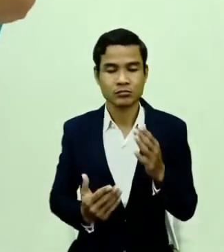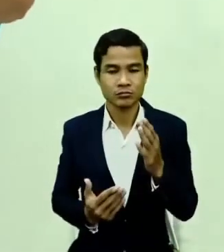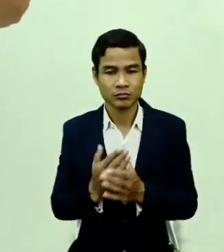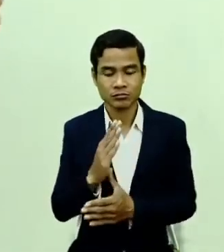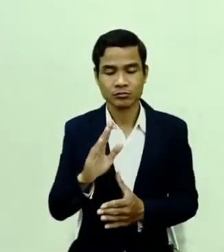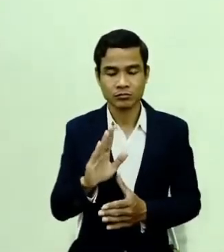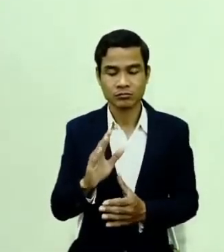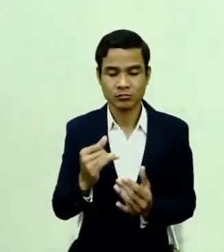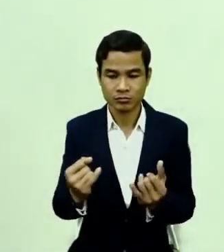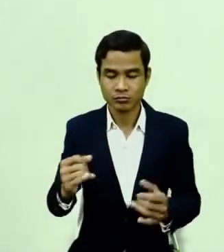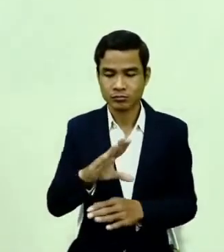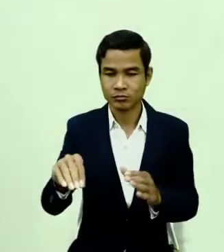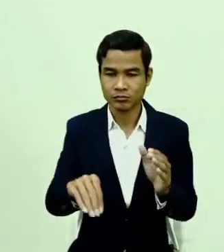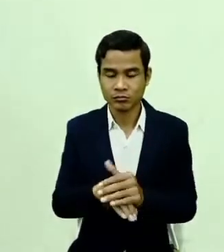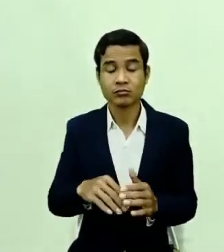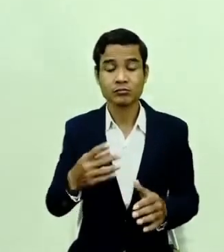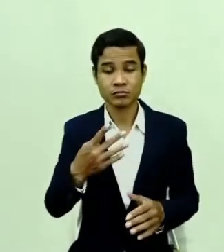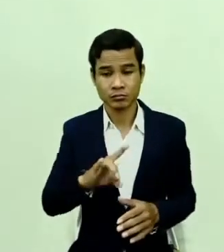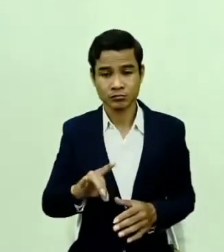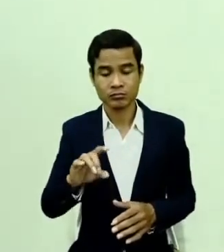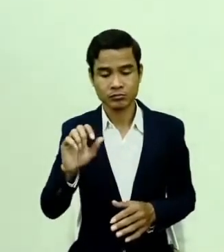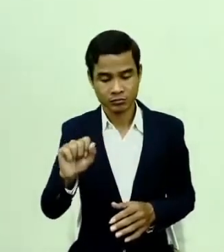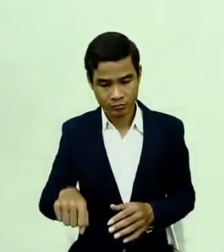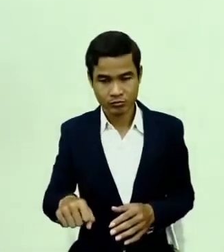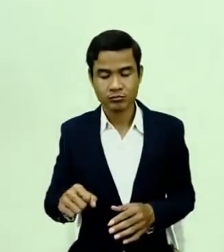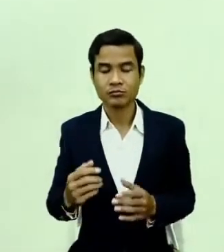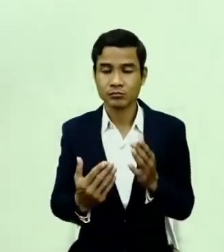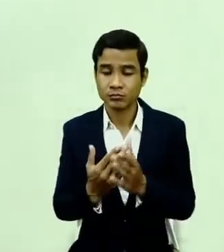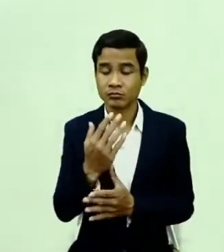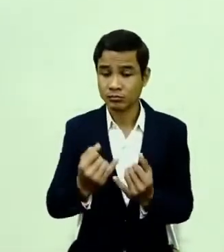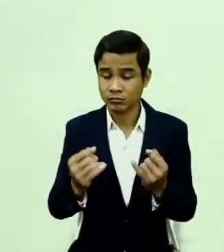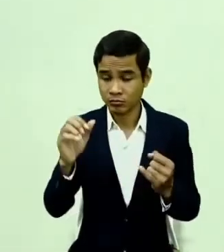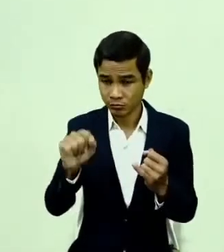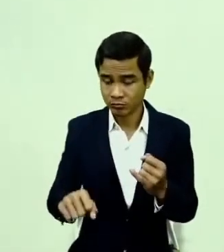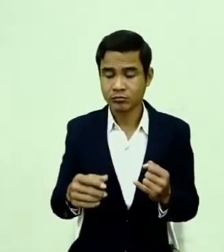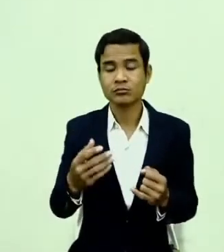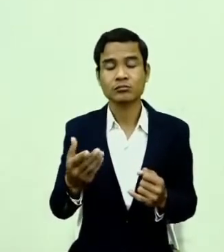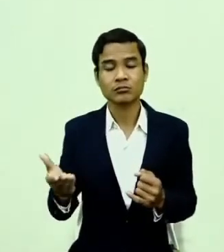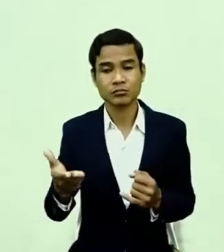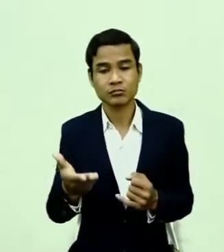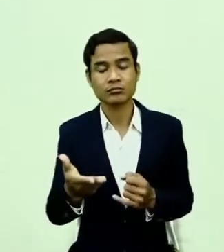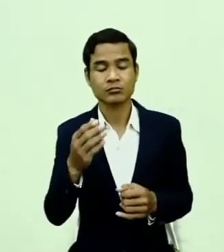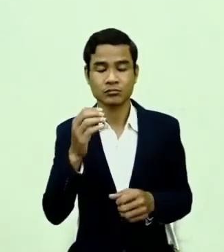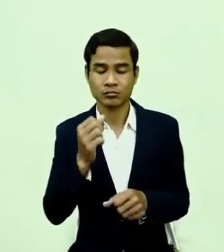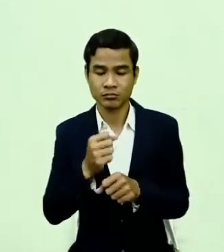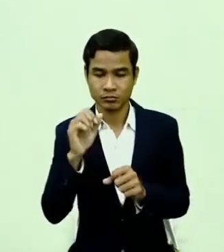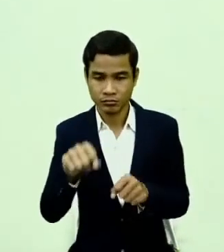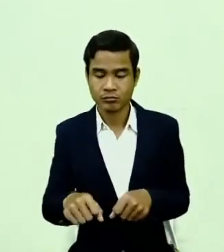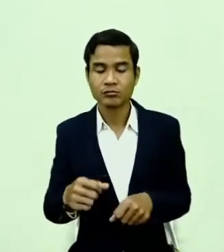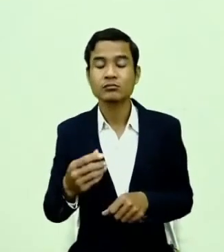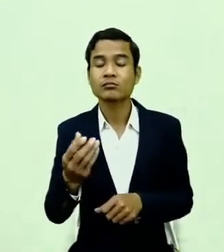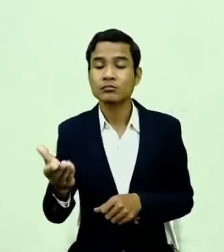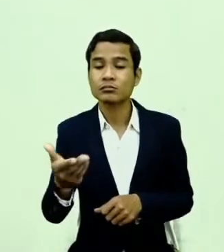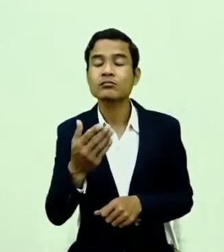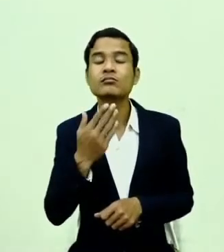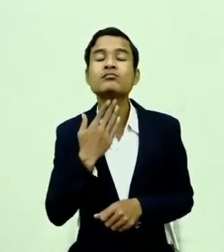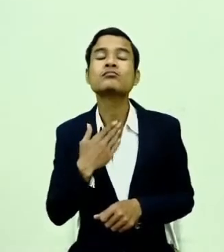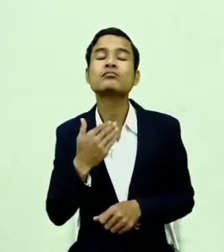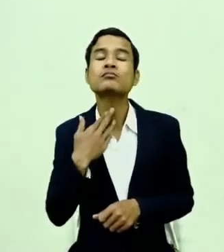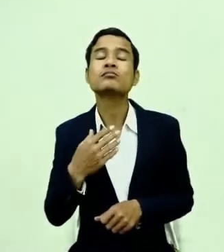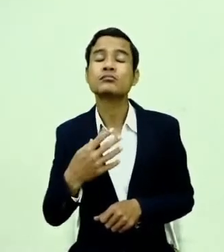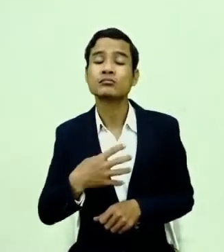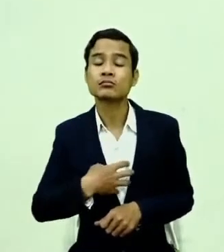bako marting off man tea. We are just set bako ma ban, lutrana ta con ai thu ban, uti ho ta con clean. Con